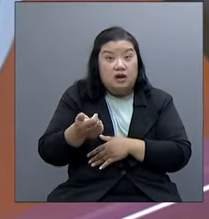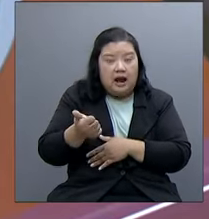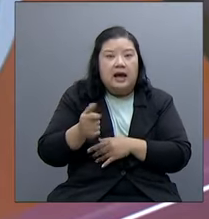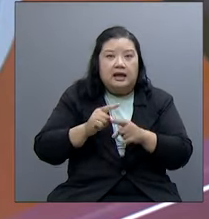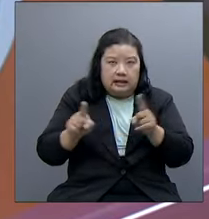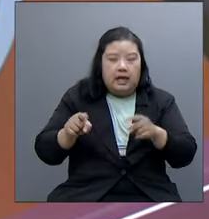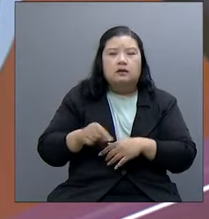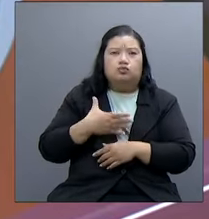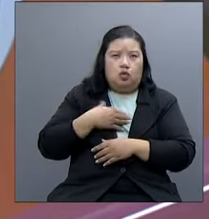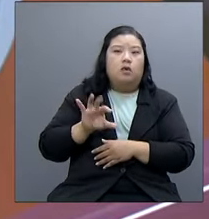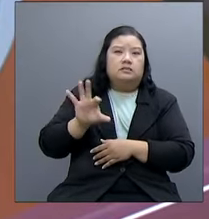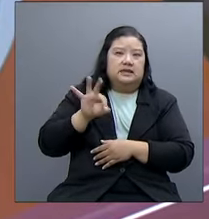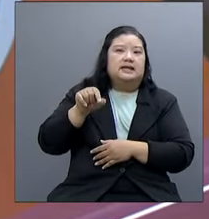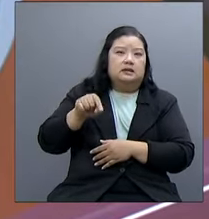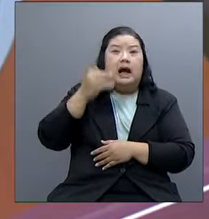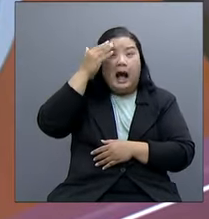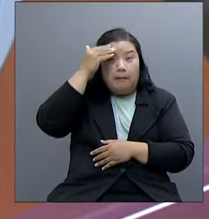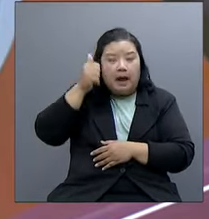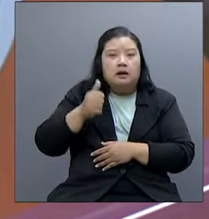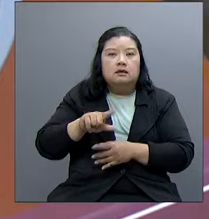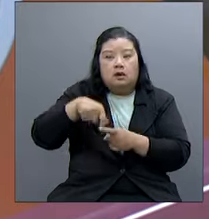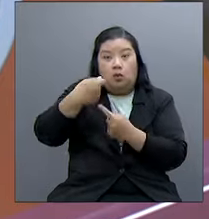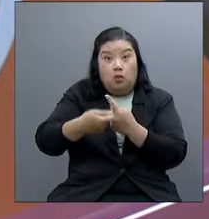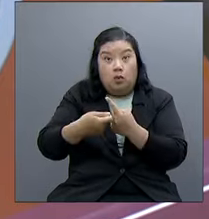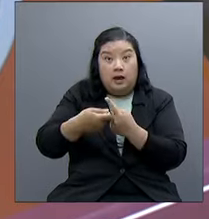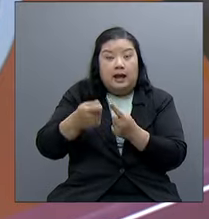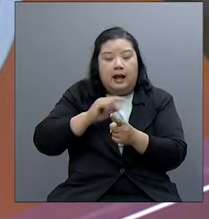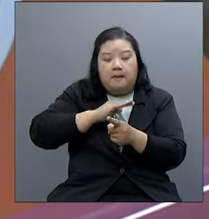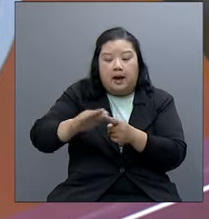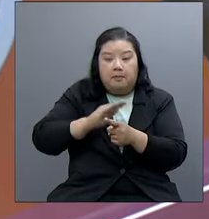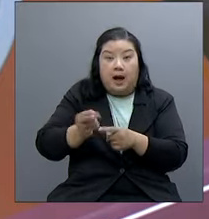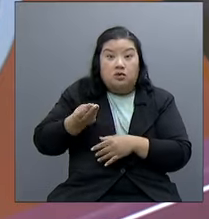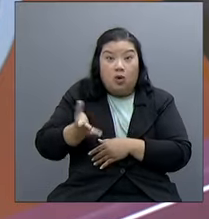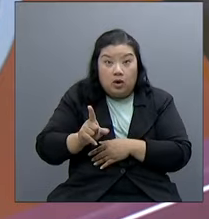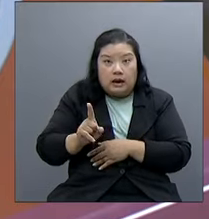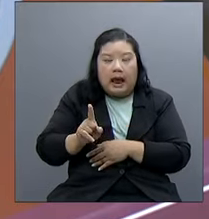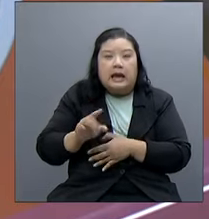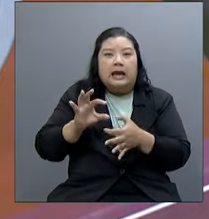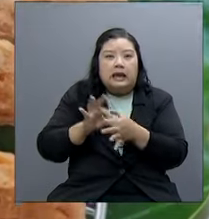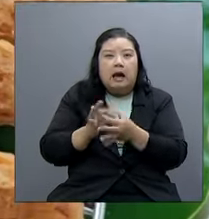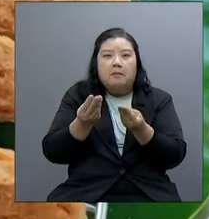because she said this Rawina